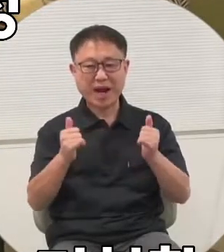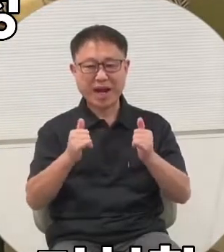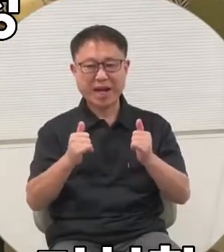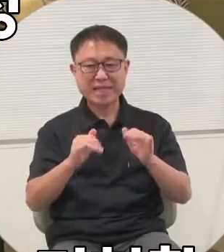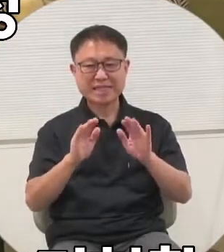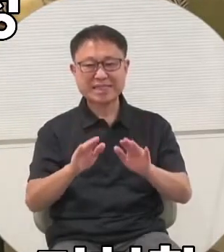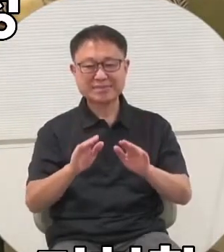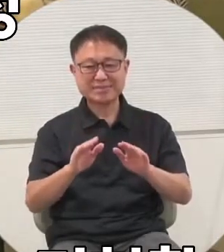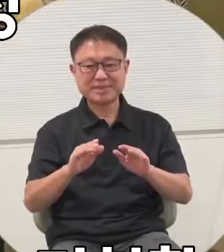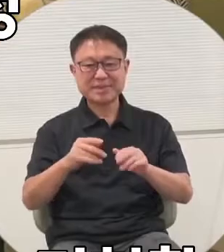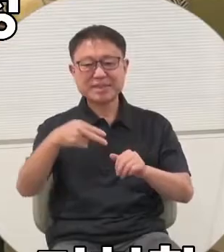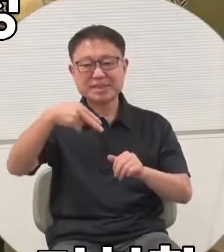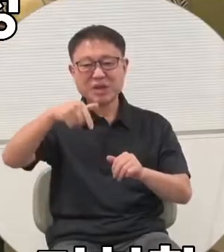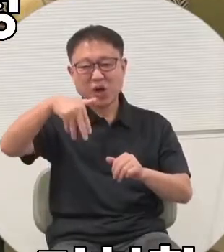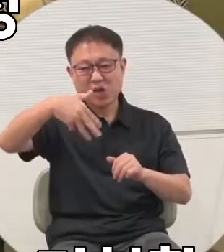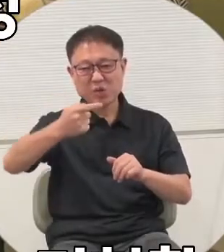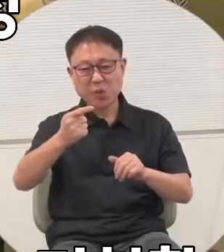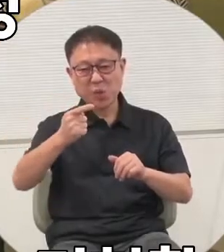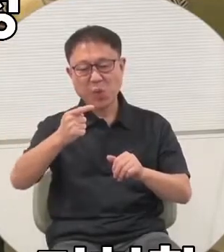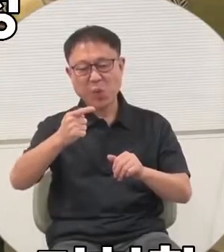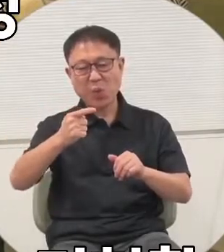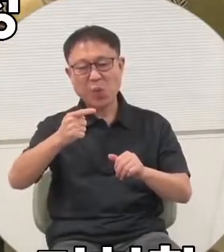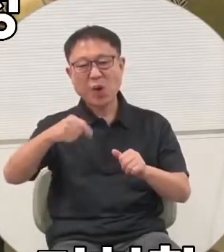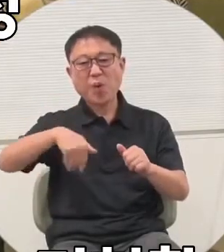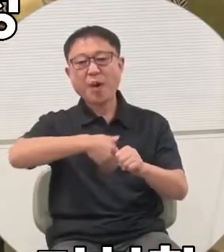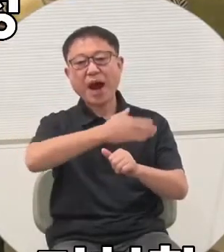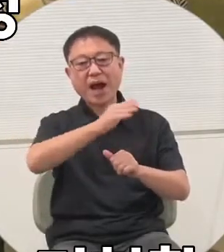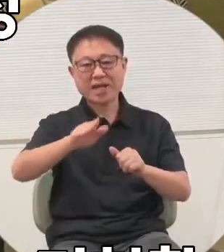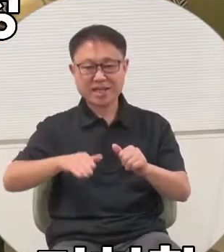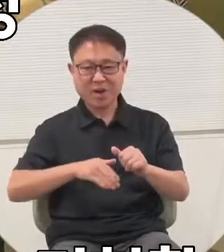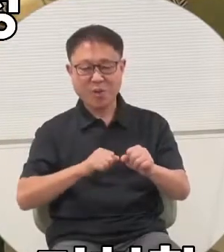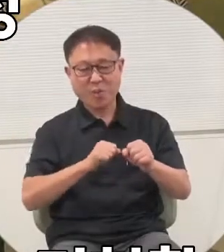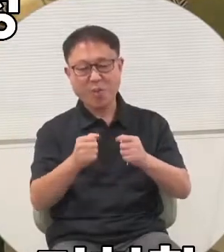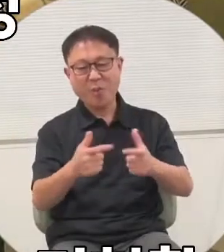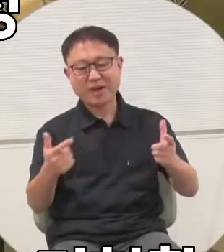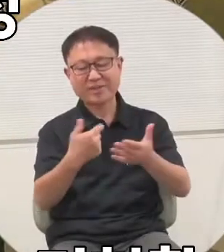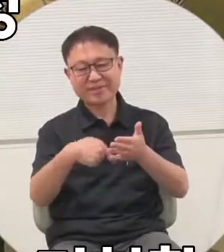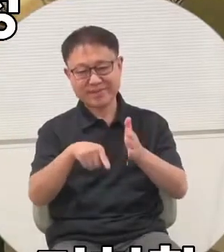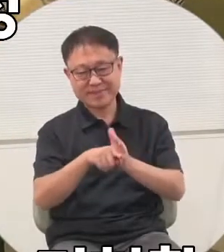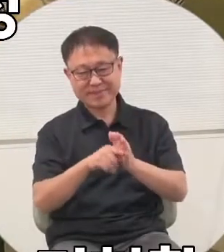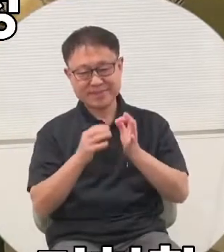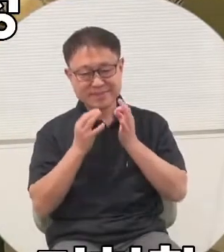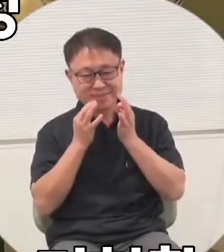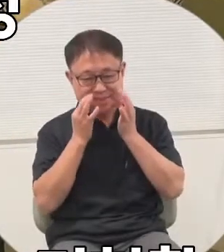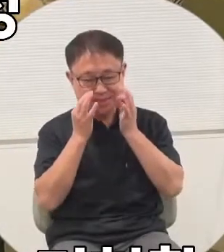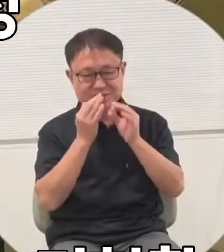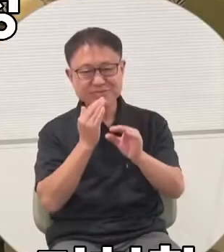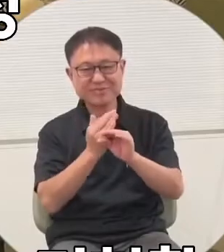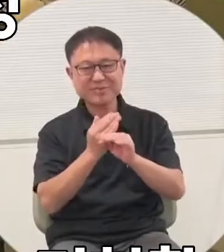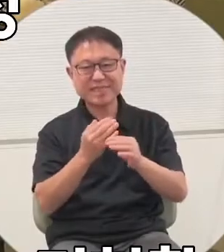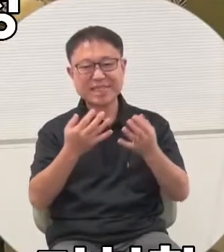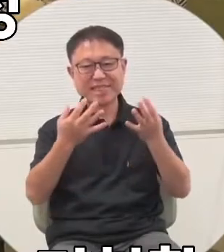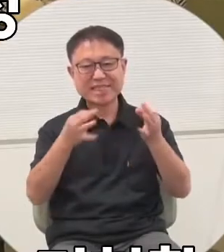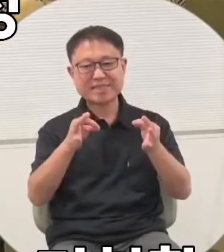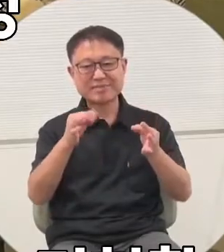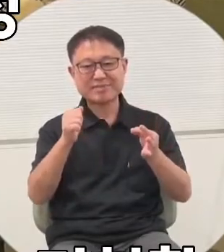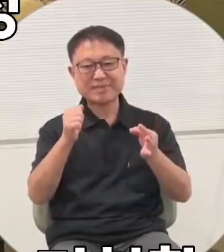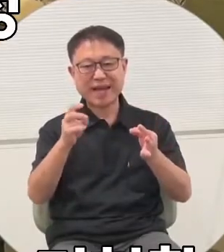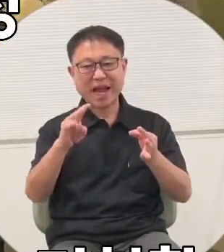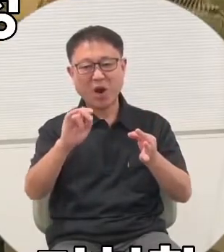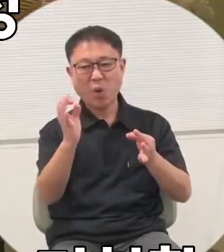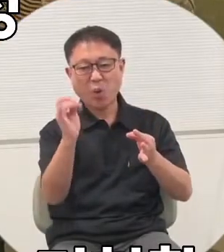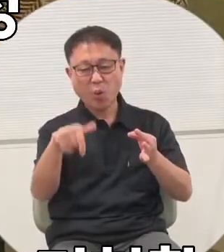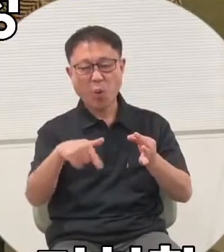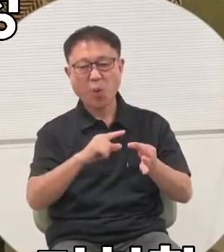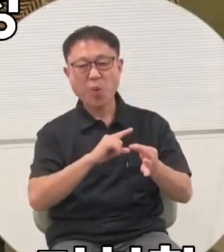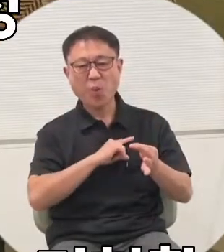현재 서초마을 생태계지원단이라는 마을공동체 활성화를 위해서 열심히 노력하고 있는 김혜옥입니다.